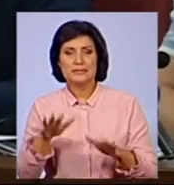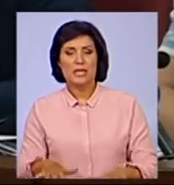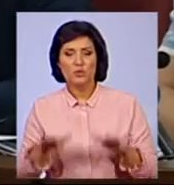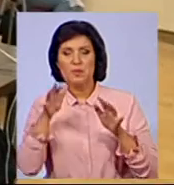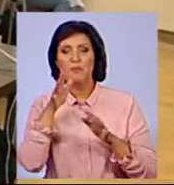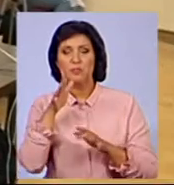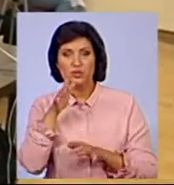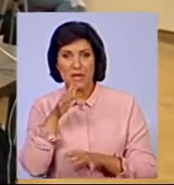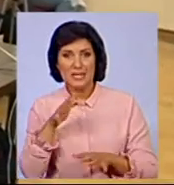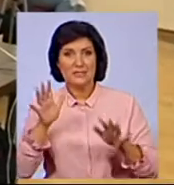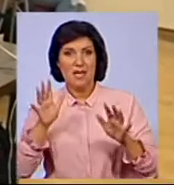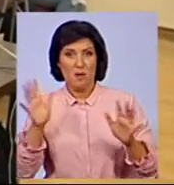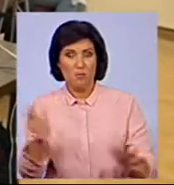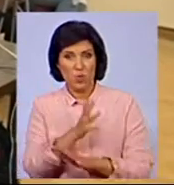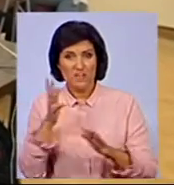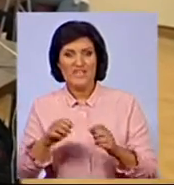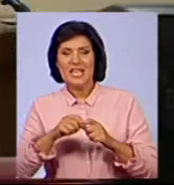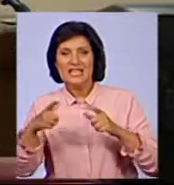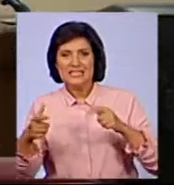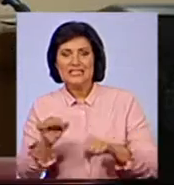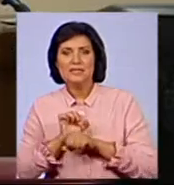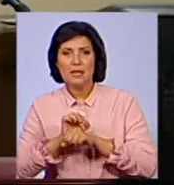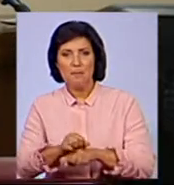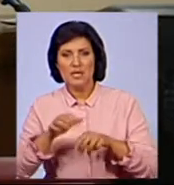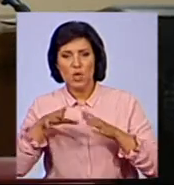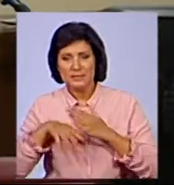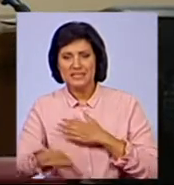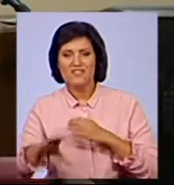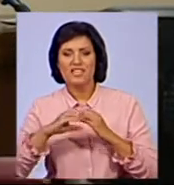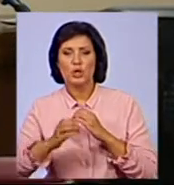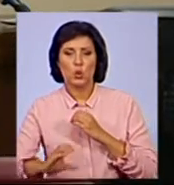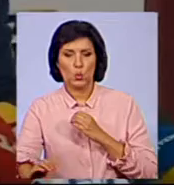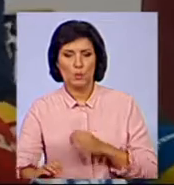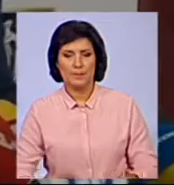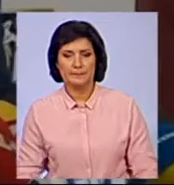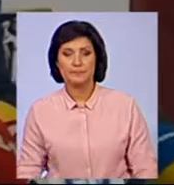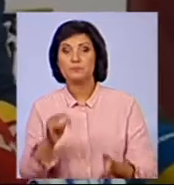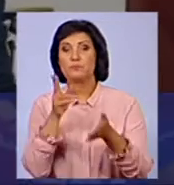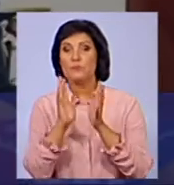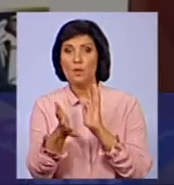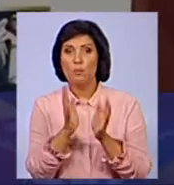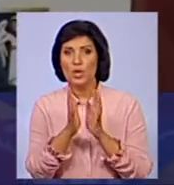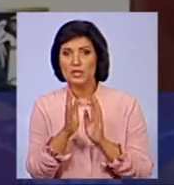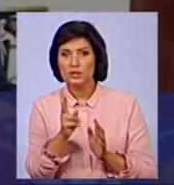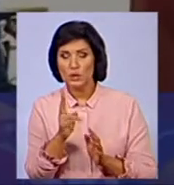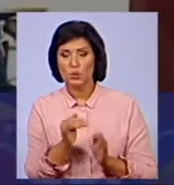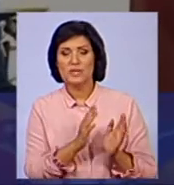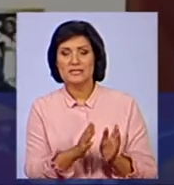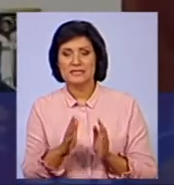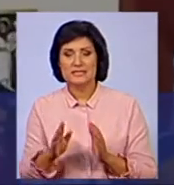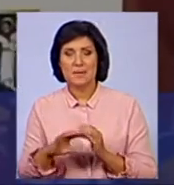буревію листя забило зливні труби, розповів заступник мера Петро Пантелєєв. По Хрещатику